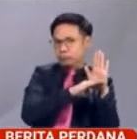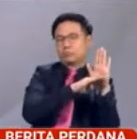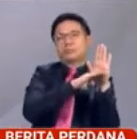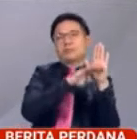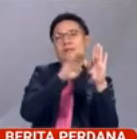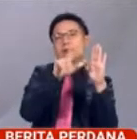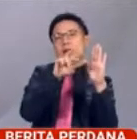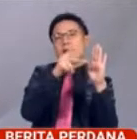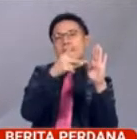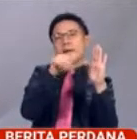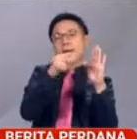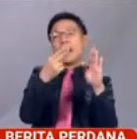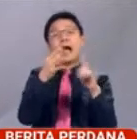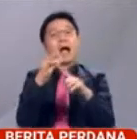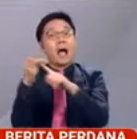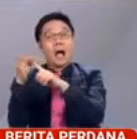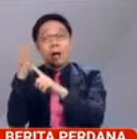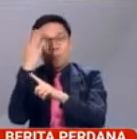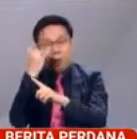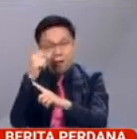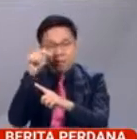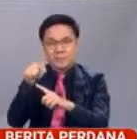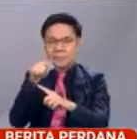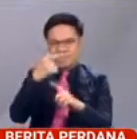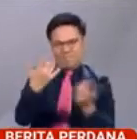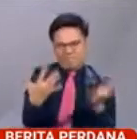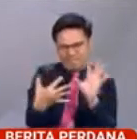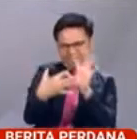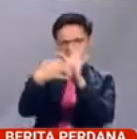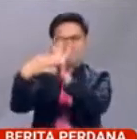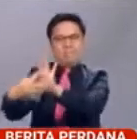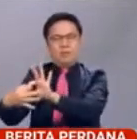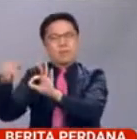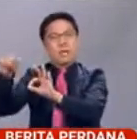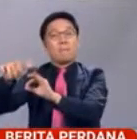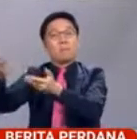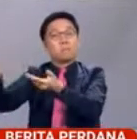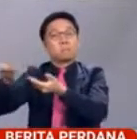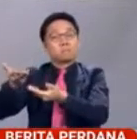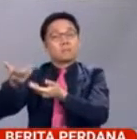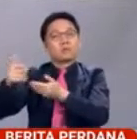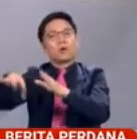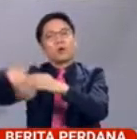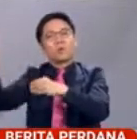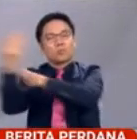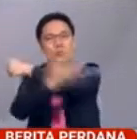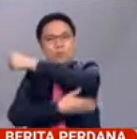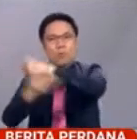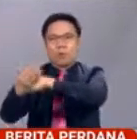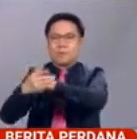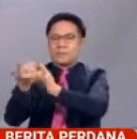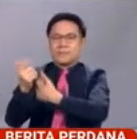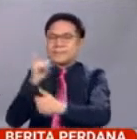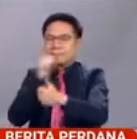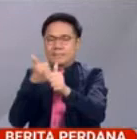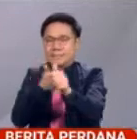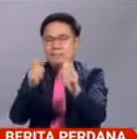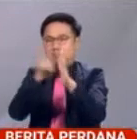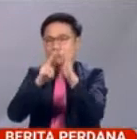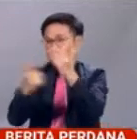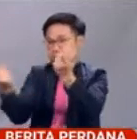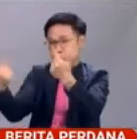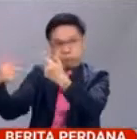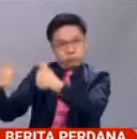kerana disyaki bersekongkol dengan sindiket penyeludupan migran tangkapan yang melibatkan tiga pegawai imigresen dan